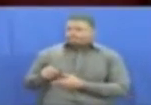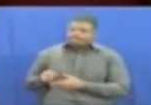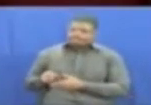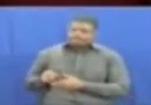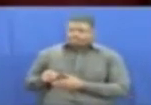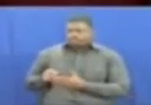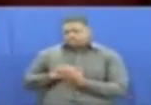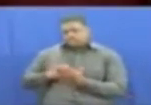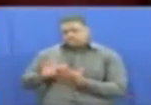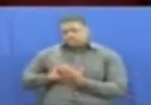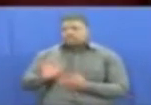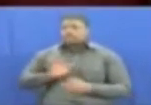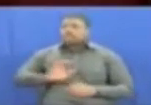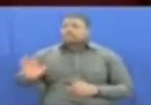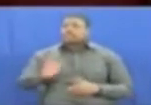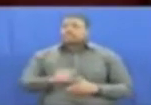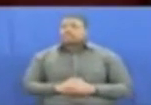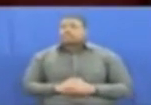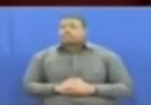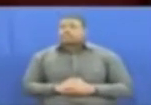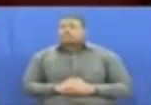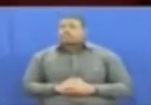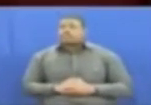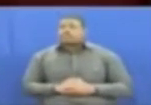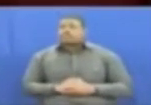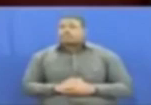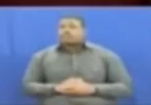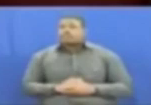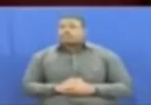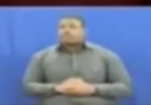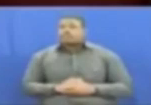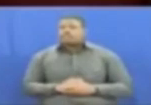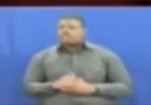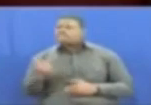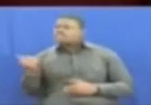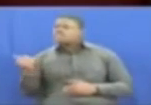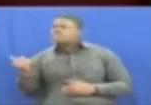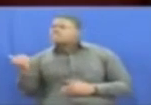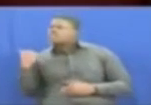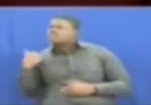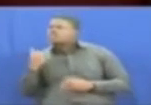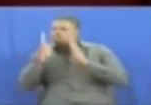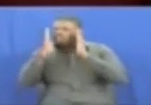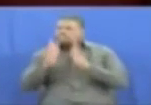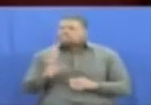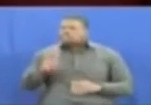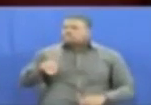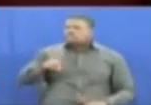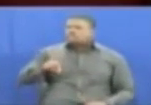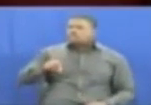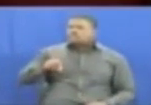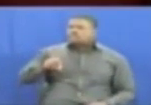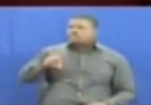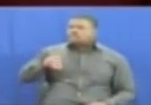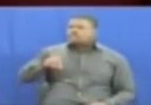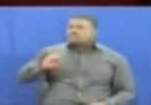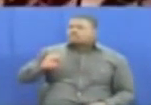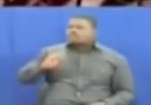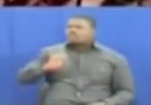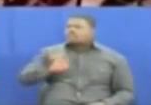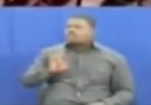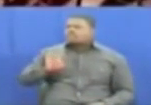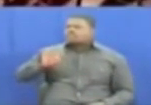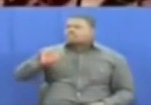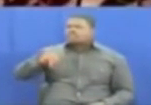kwenye tablet zenu. Naambiwa mheshimiwa Mchengero alisimama, ni kweli? Haya basi, nikupe nafasi ya mwisho